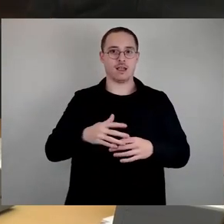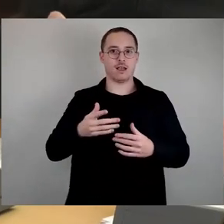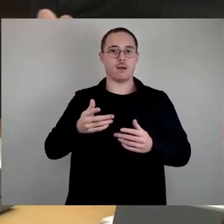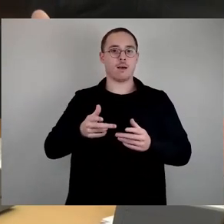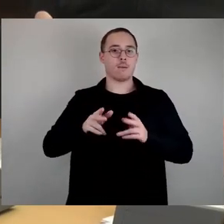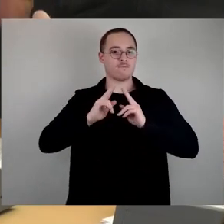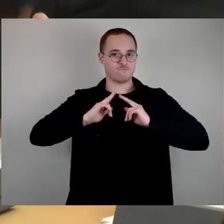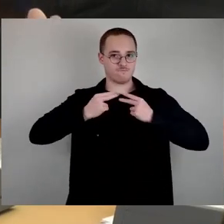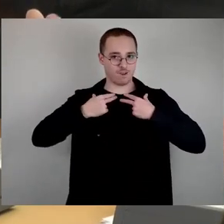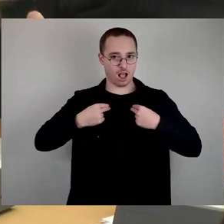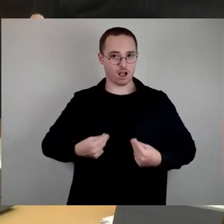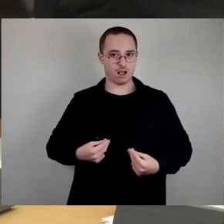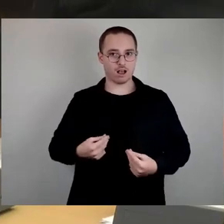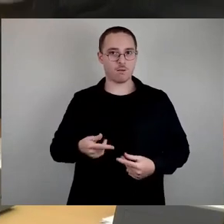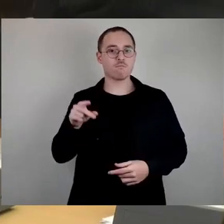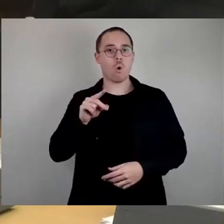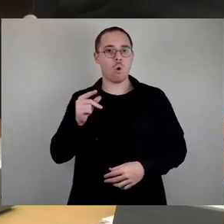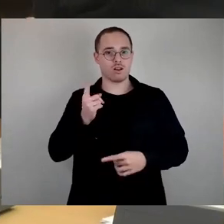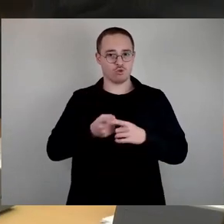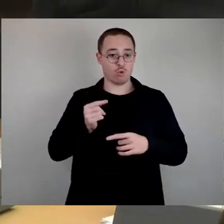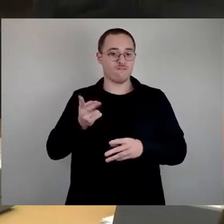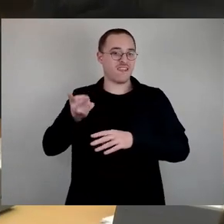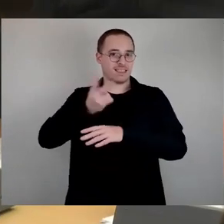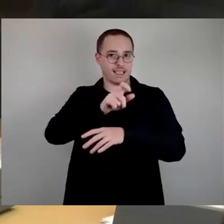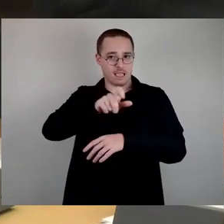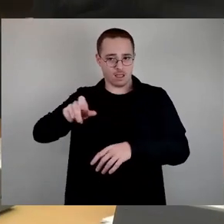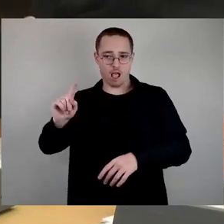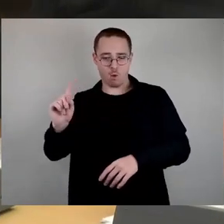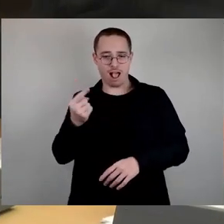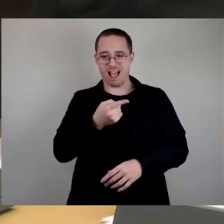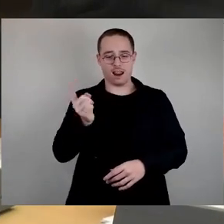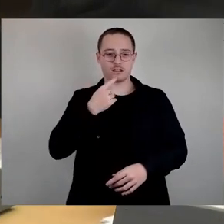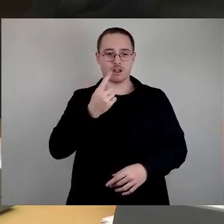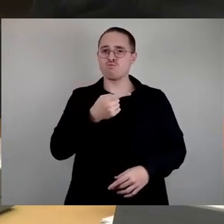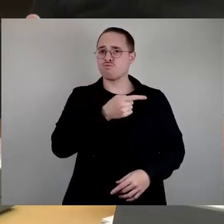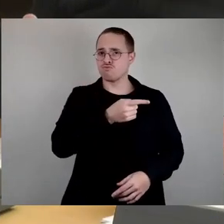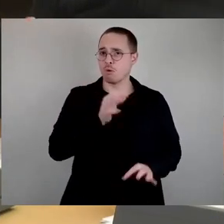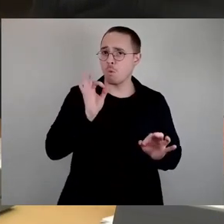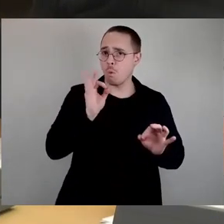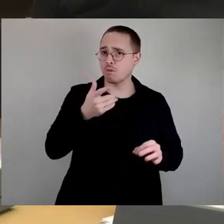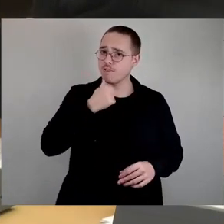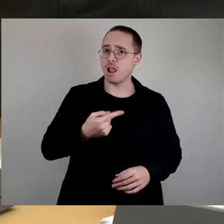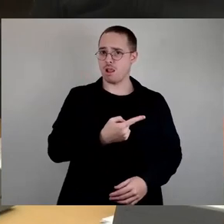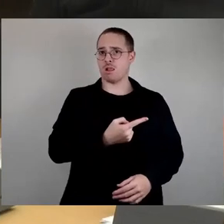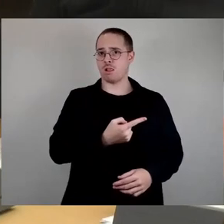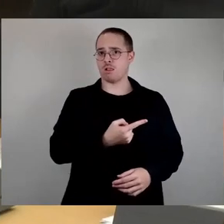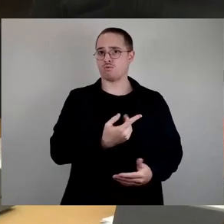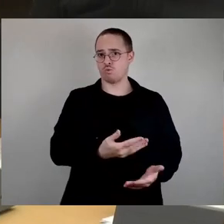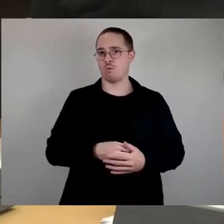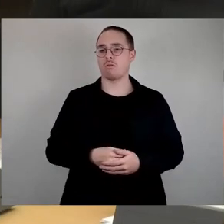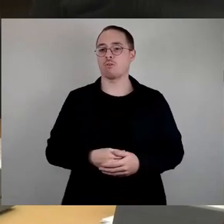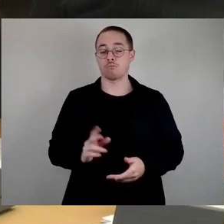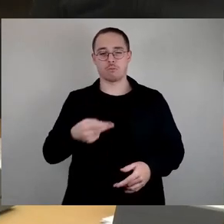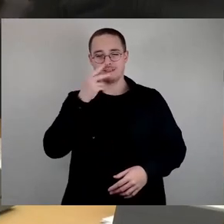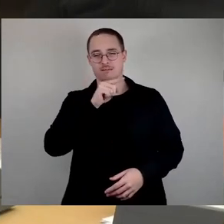eindeutig dafür ausgesprochen haben. Und in dieser Abwägung, dass eigentlich die Kolleginnen und Kollegen vor Ort